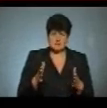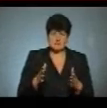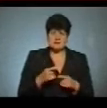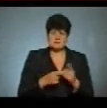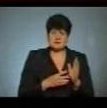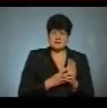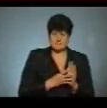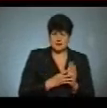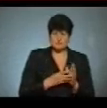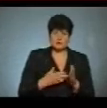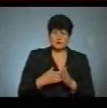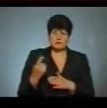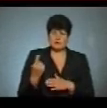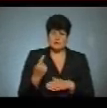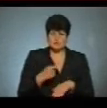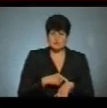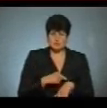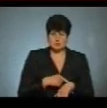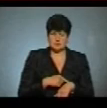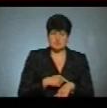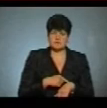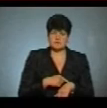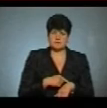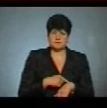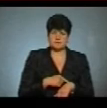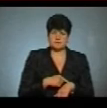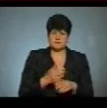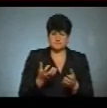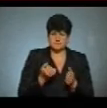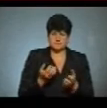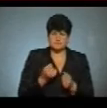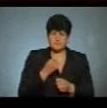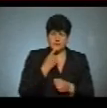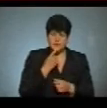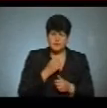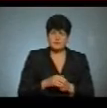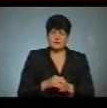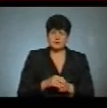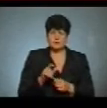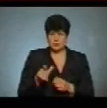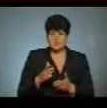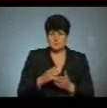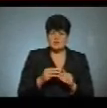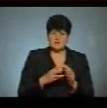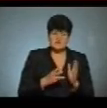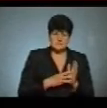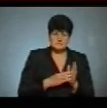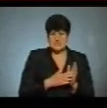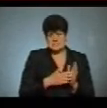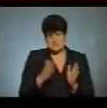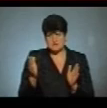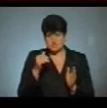8:30 до 1:00 заготовляємо кров Люди, які мають 18 років і